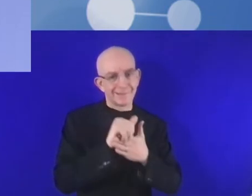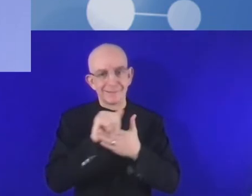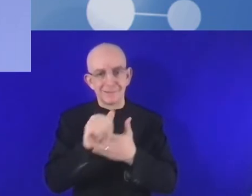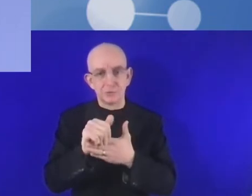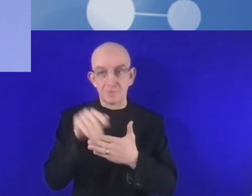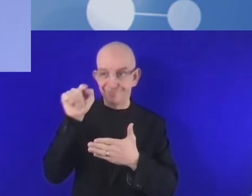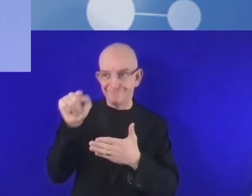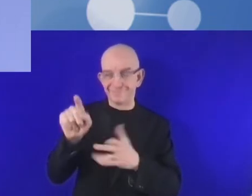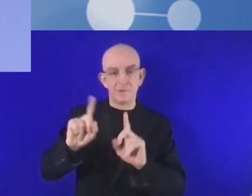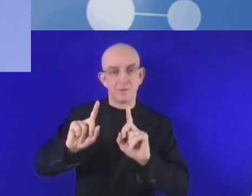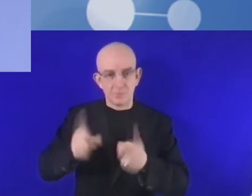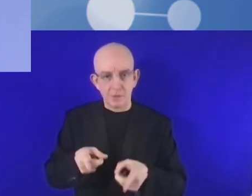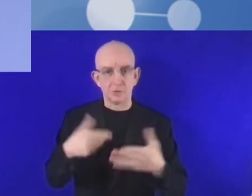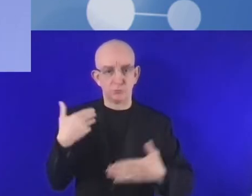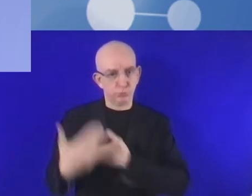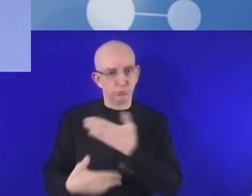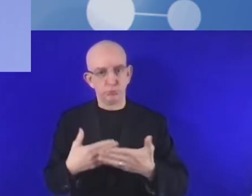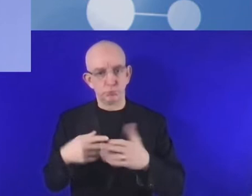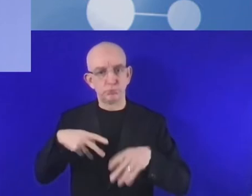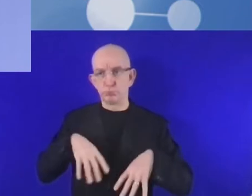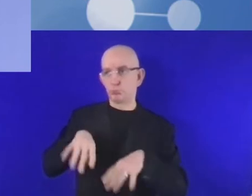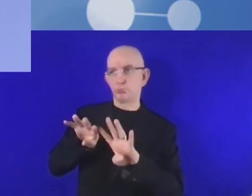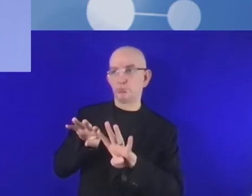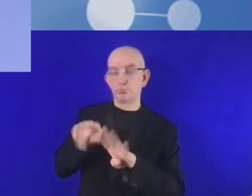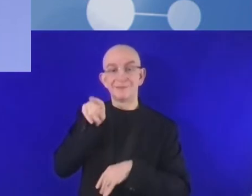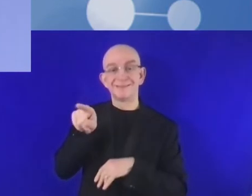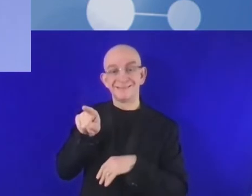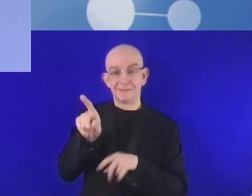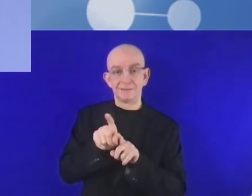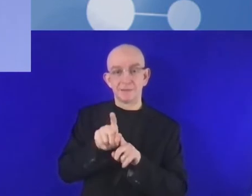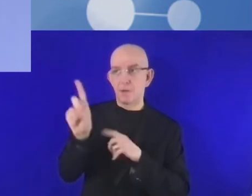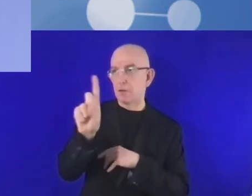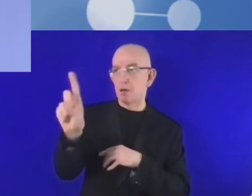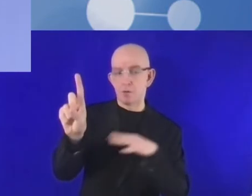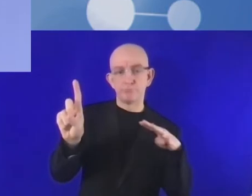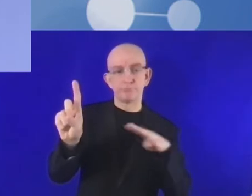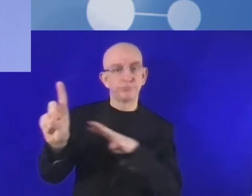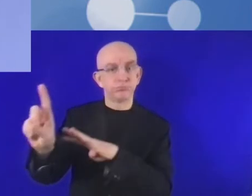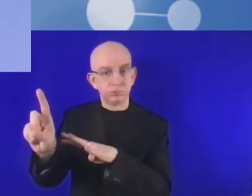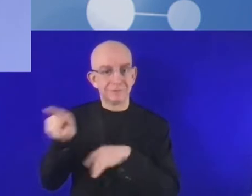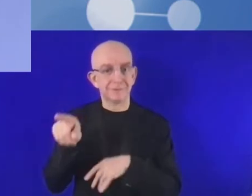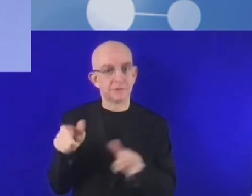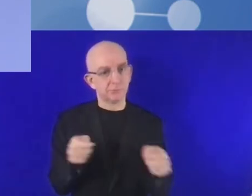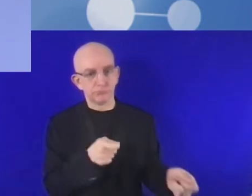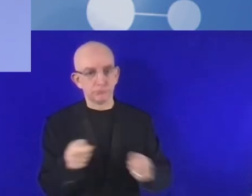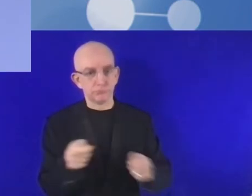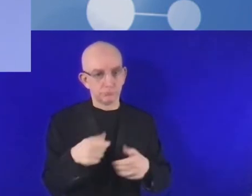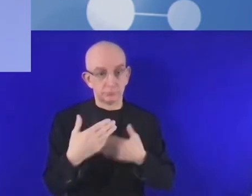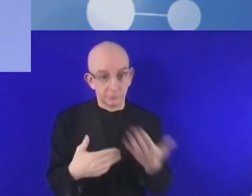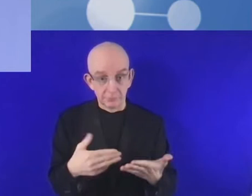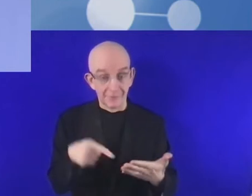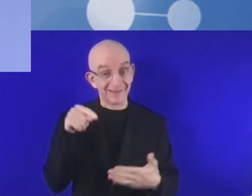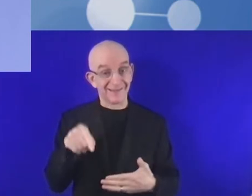素，我想提到的是，必须要很勇敢地带领数